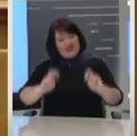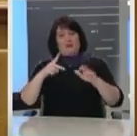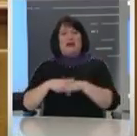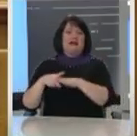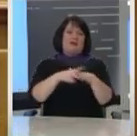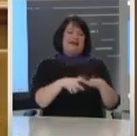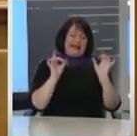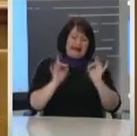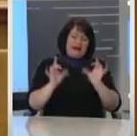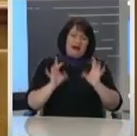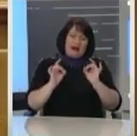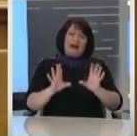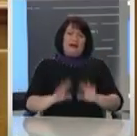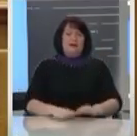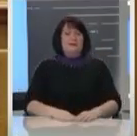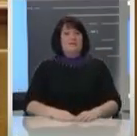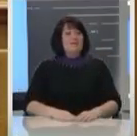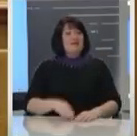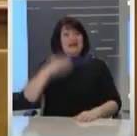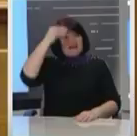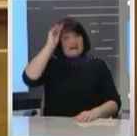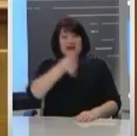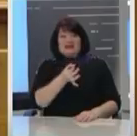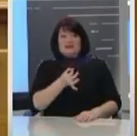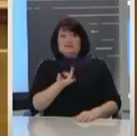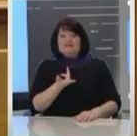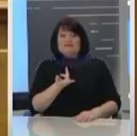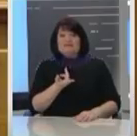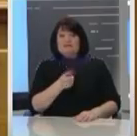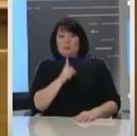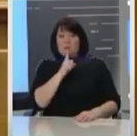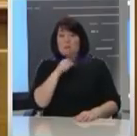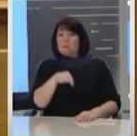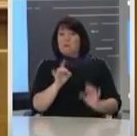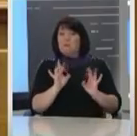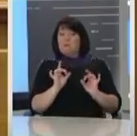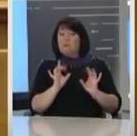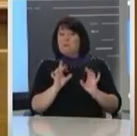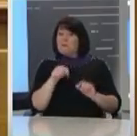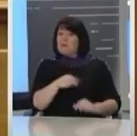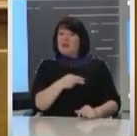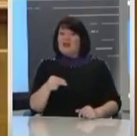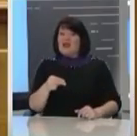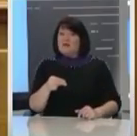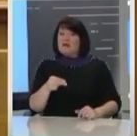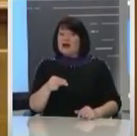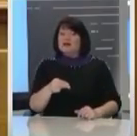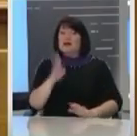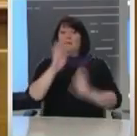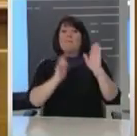τραπεζίτη. Αλήθεια, δεν άκουσα τον κύριο Τσίπρα να κάνει καμία αναφορά σήμερα στην ομιλία του στους